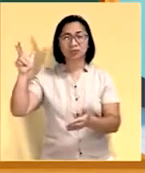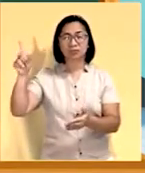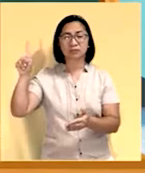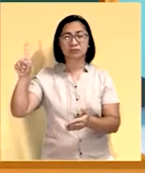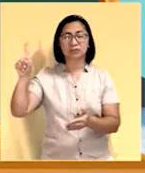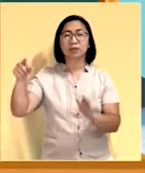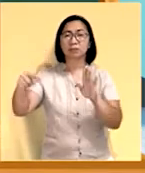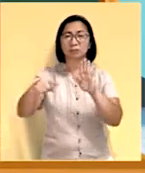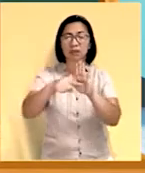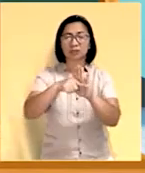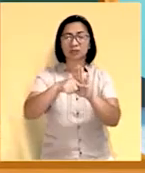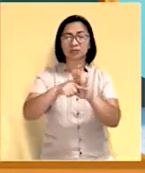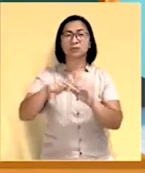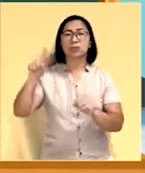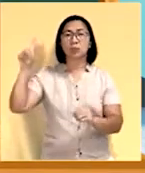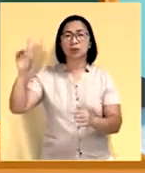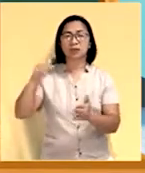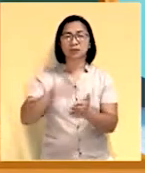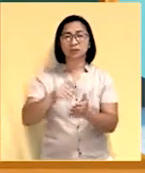1,231 minus